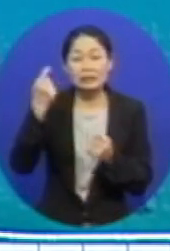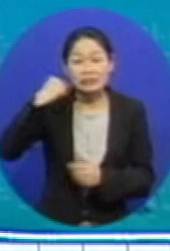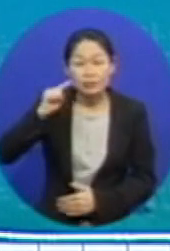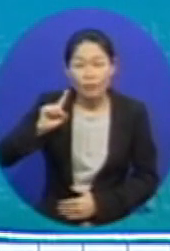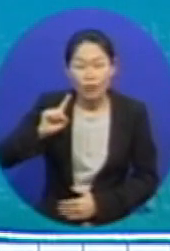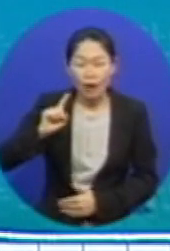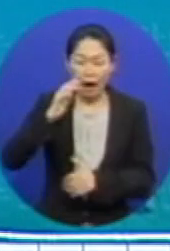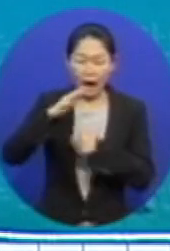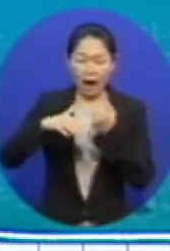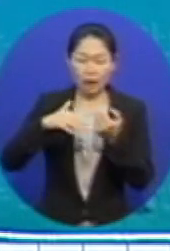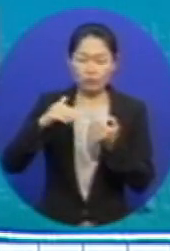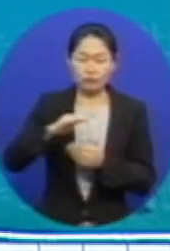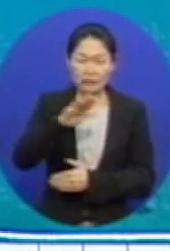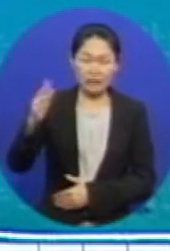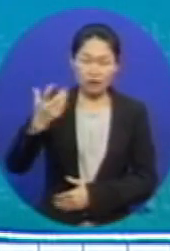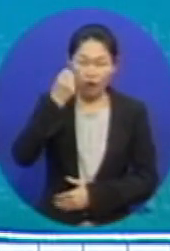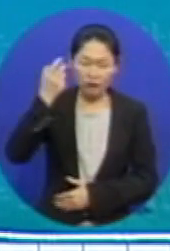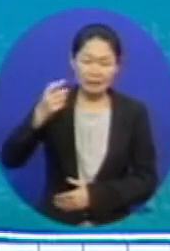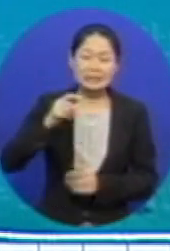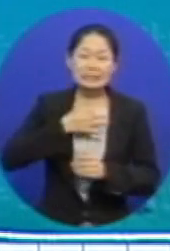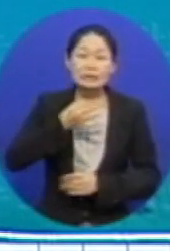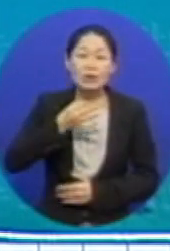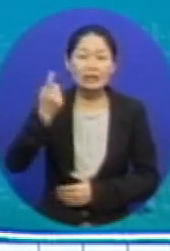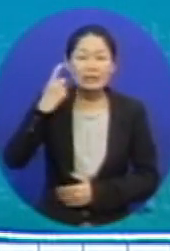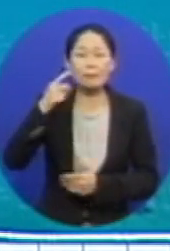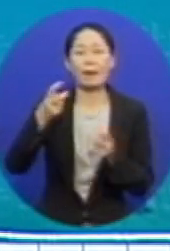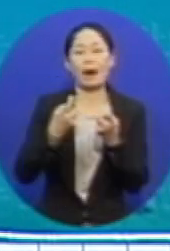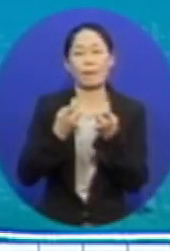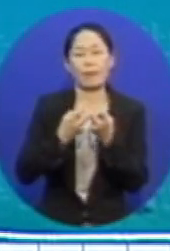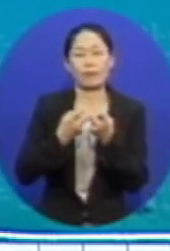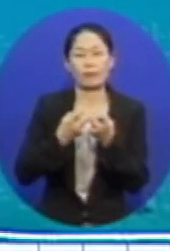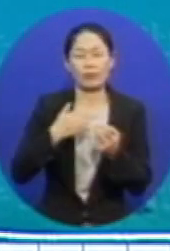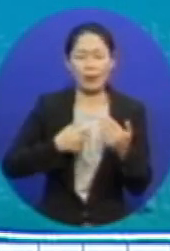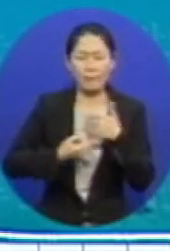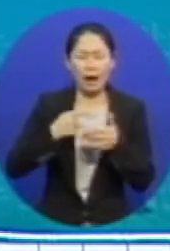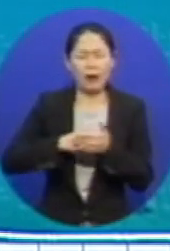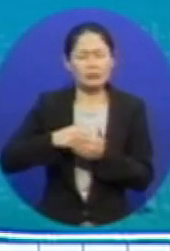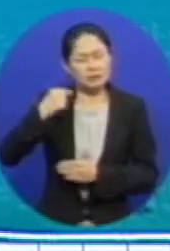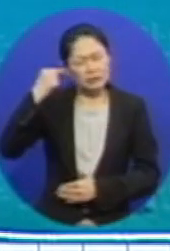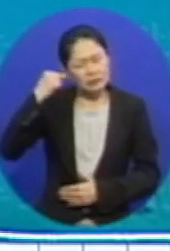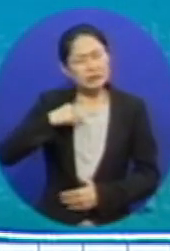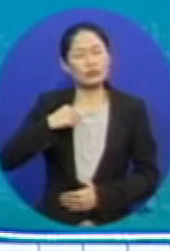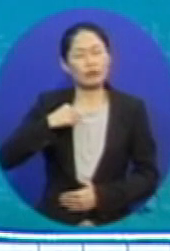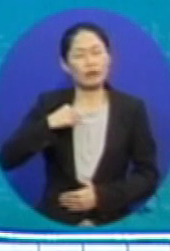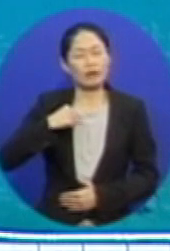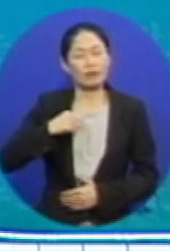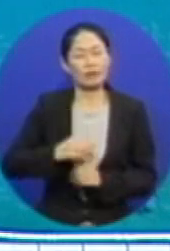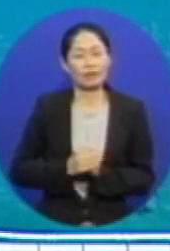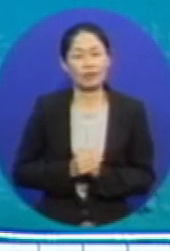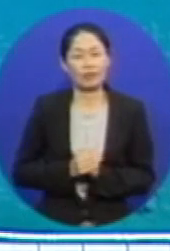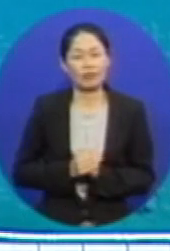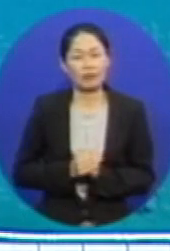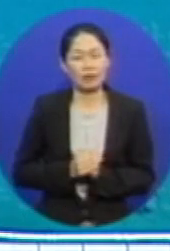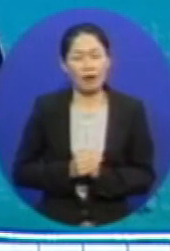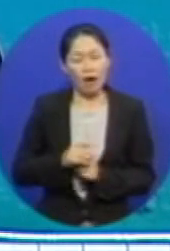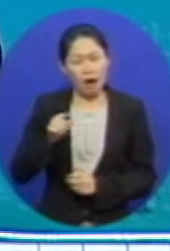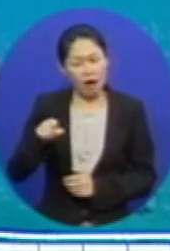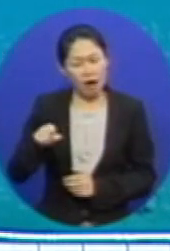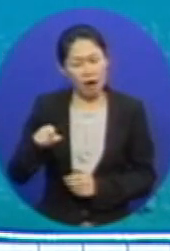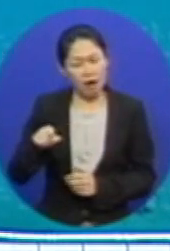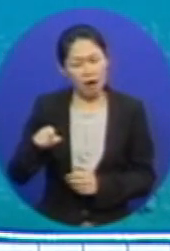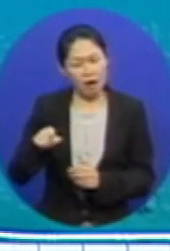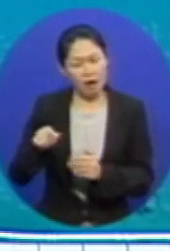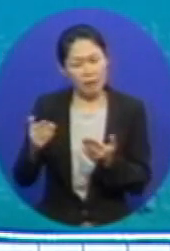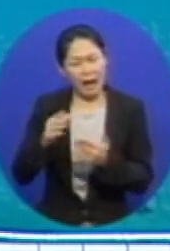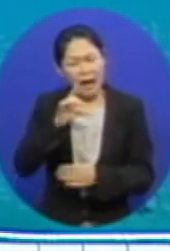성령님의 음성을 듣는 방법 이에요 내가 마음으로 느끼는 거예요 이러면 안된다는 생각이